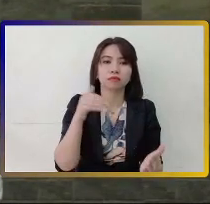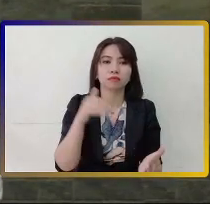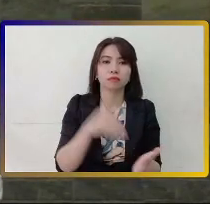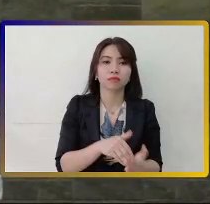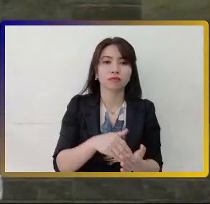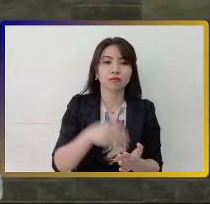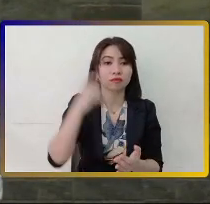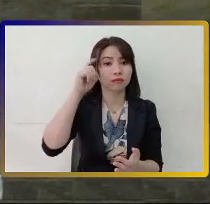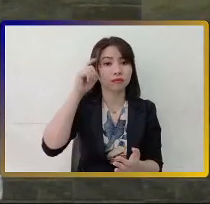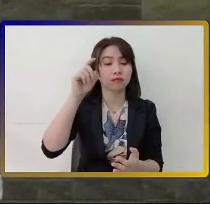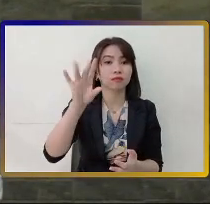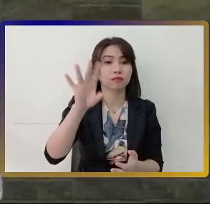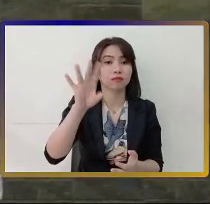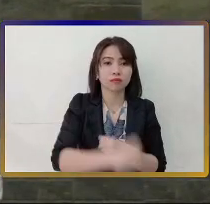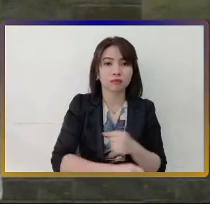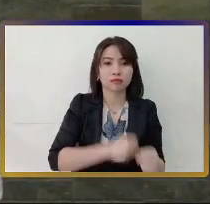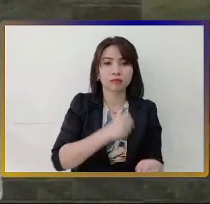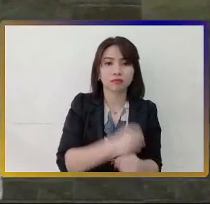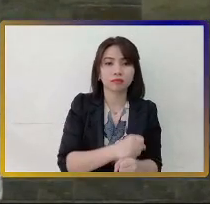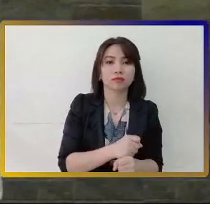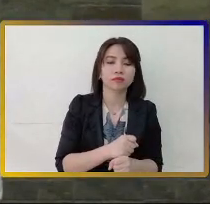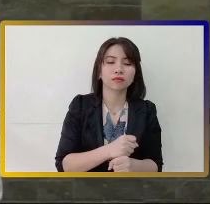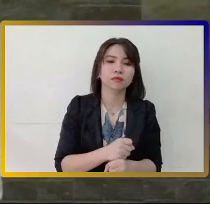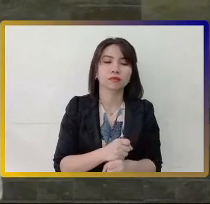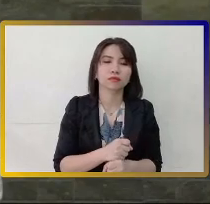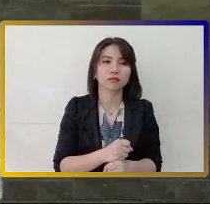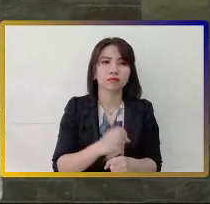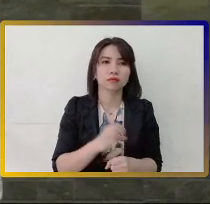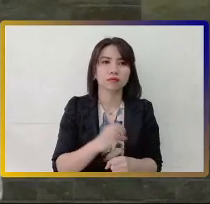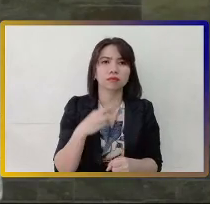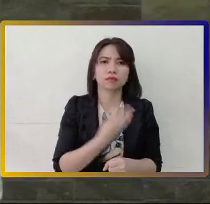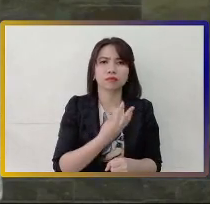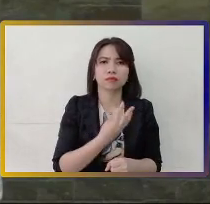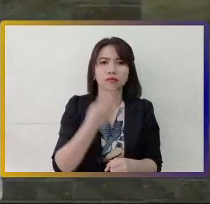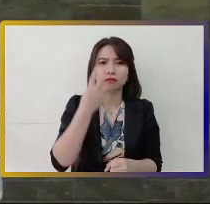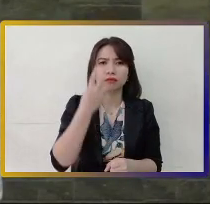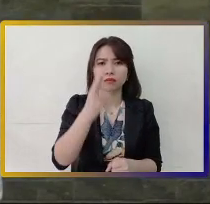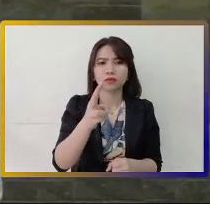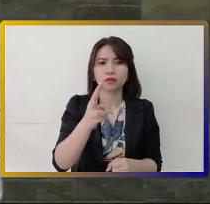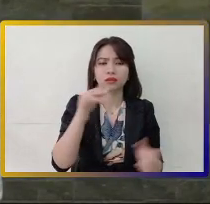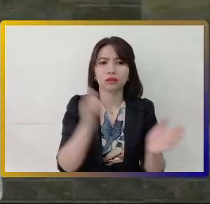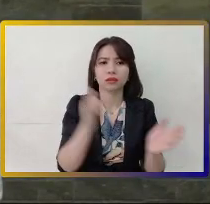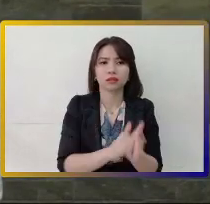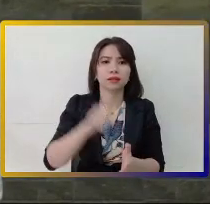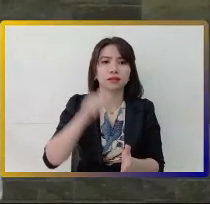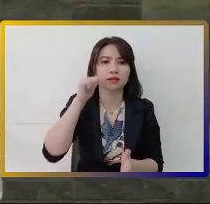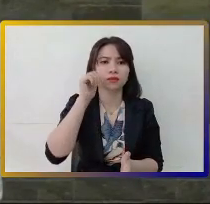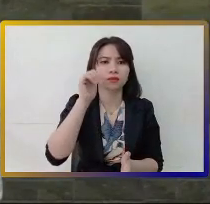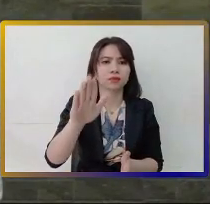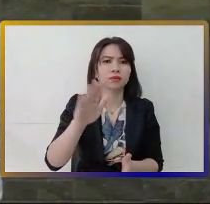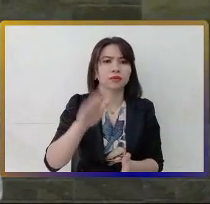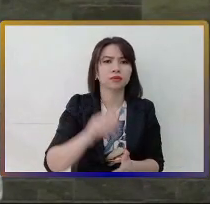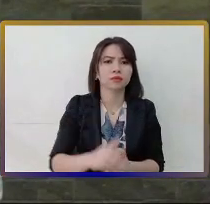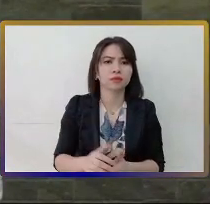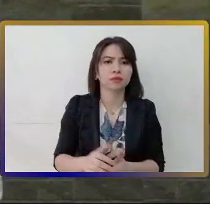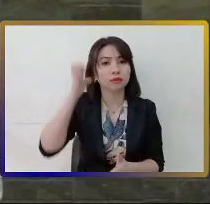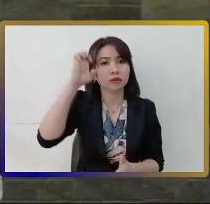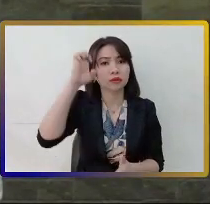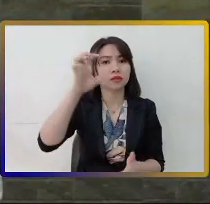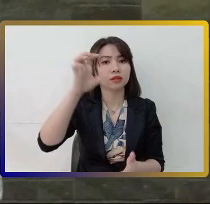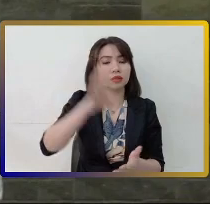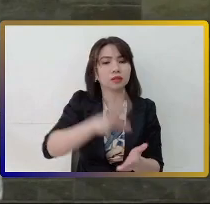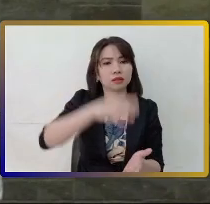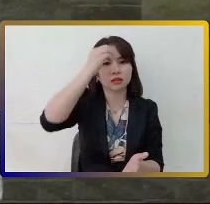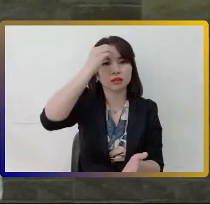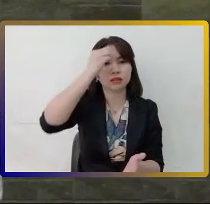for 18 years, nakita po natin, mga kapatid, na ang babaeng ito, she learned